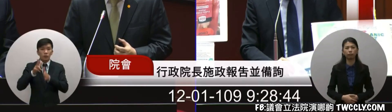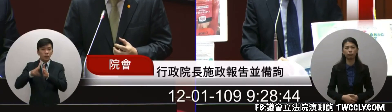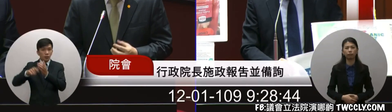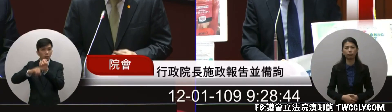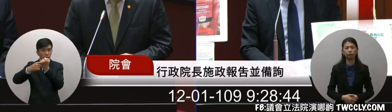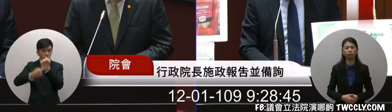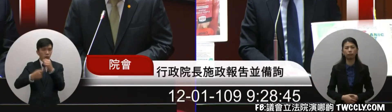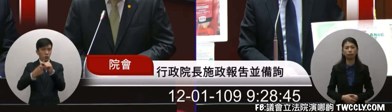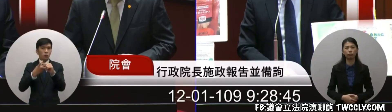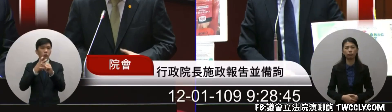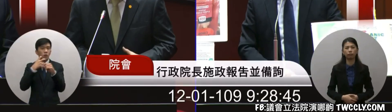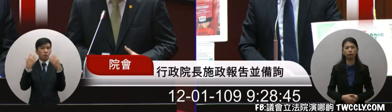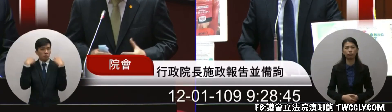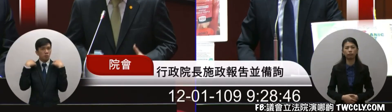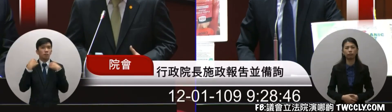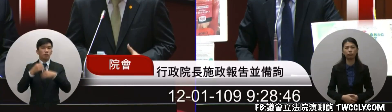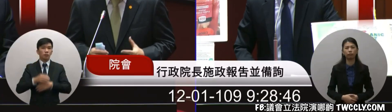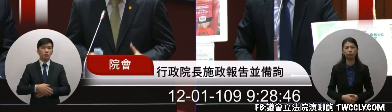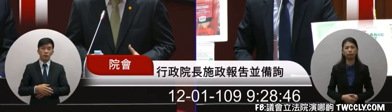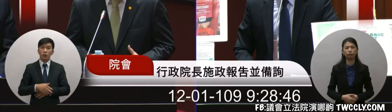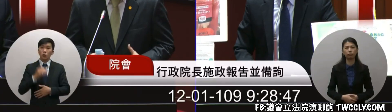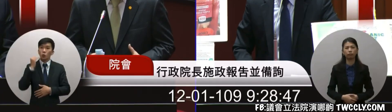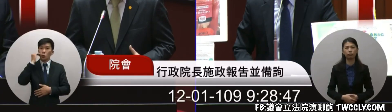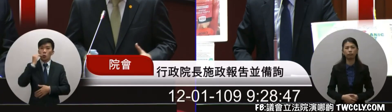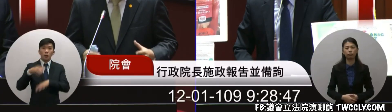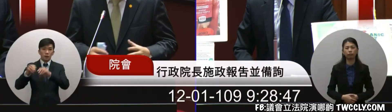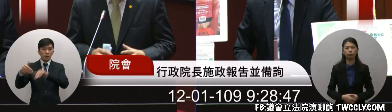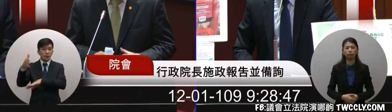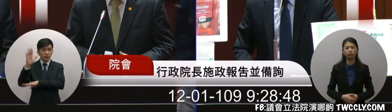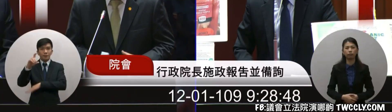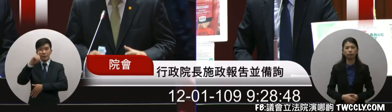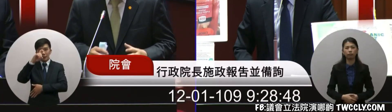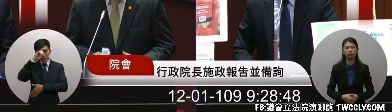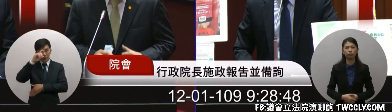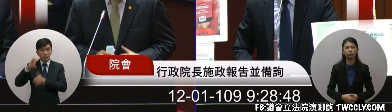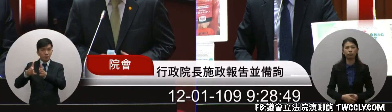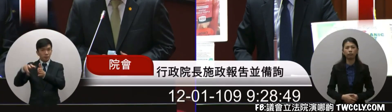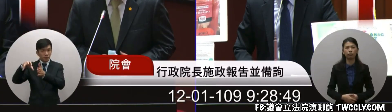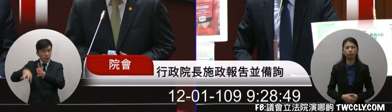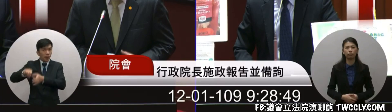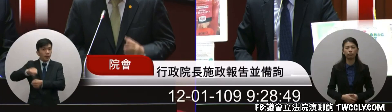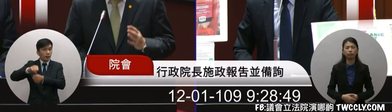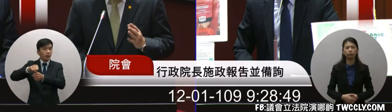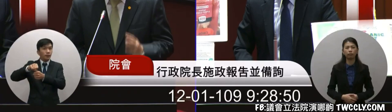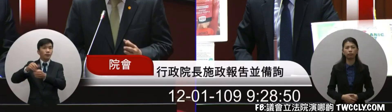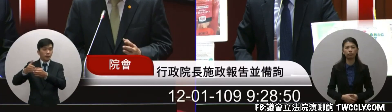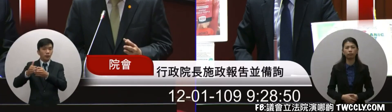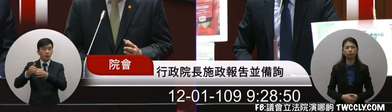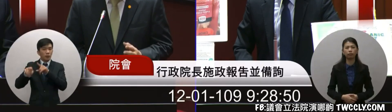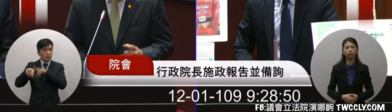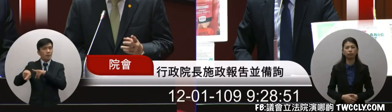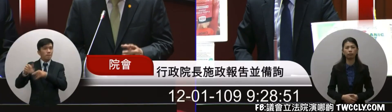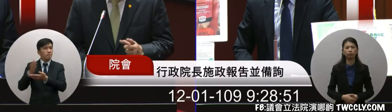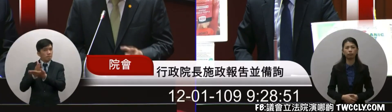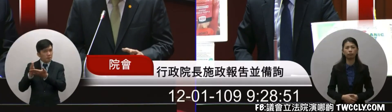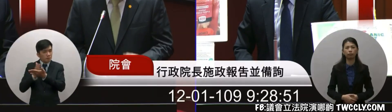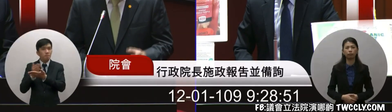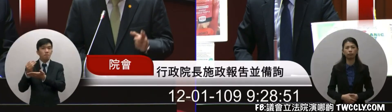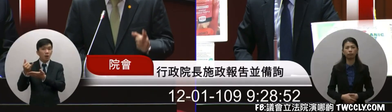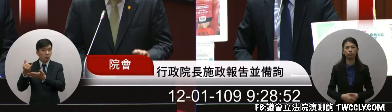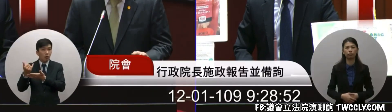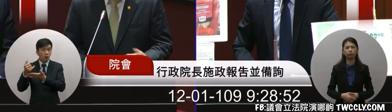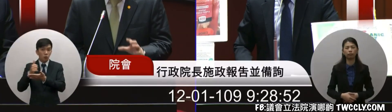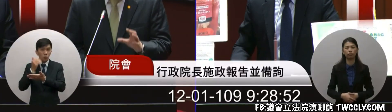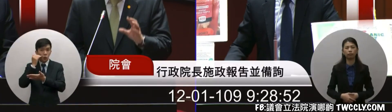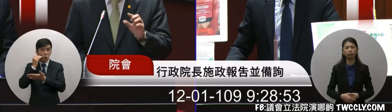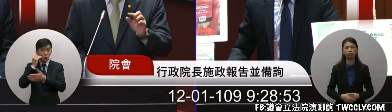那当然地方如果说他要开发车站我们会去寻求他的效益，可是该不该做如果纯粹以